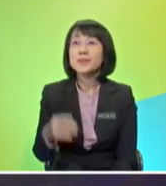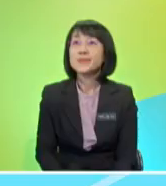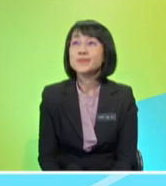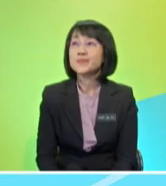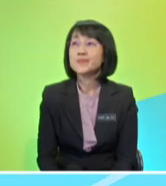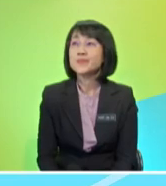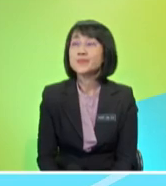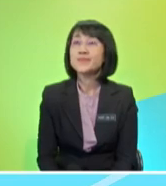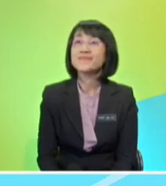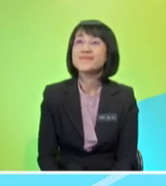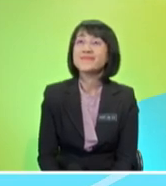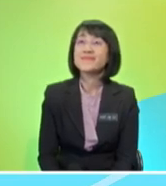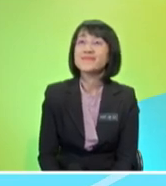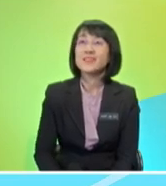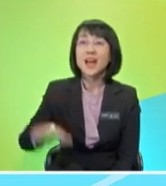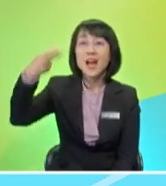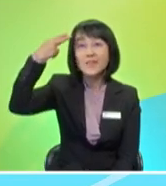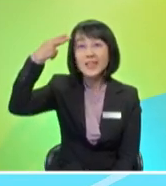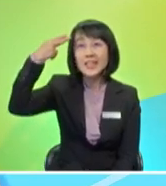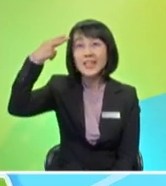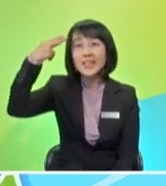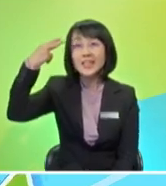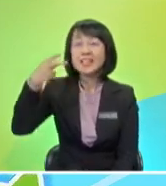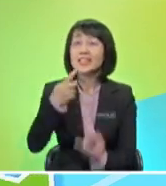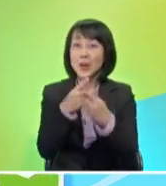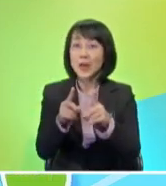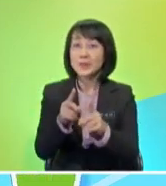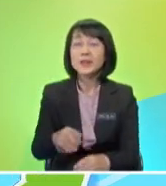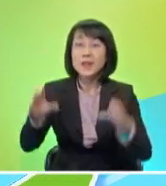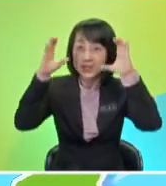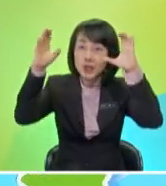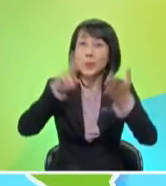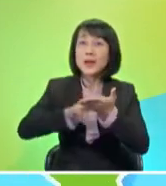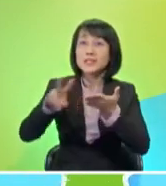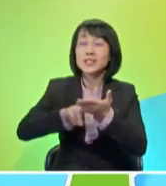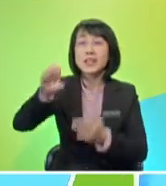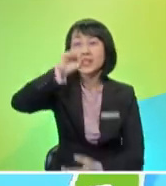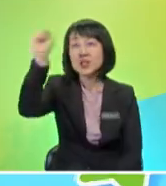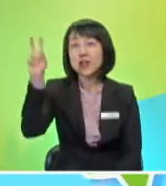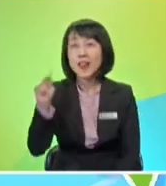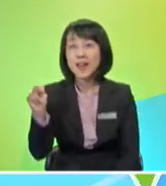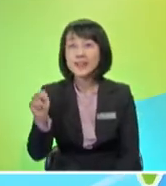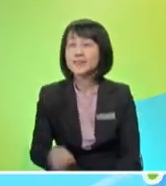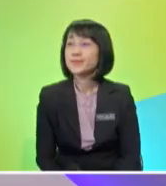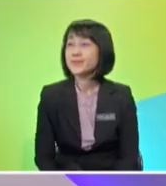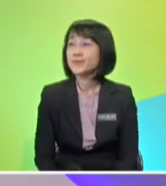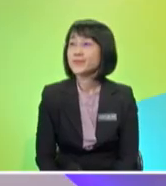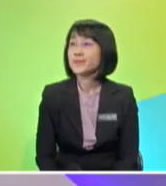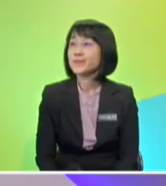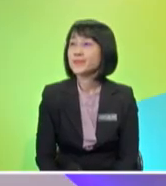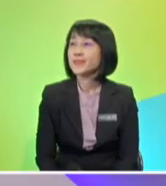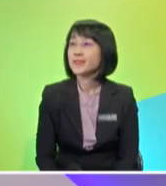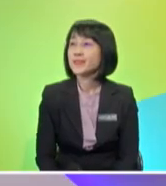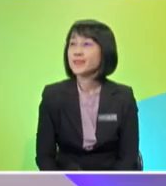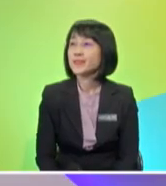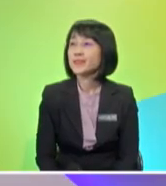Cikgu nak minta dia jawab ni. Okey. Okey, cikgu bacakan soalan. Okey. Untuk siapa